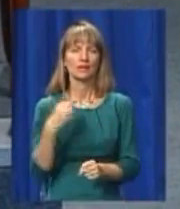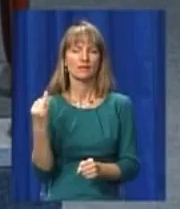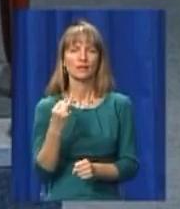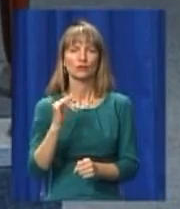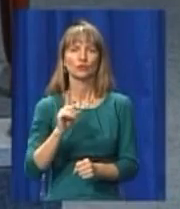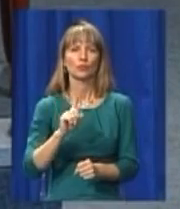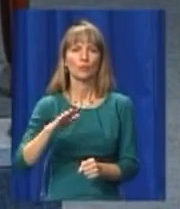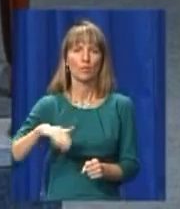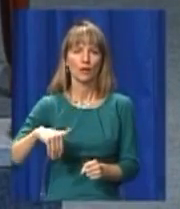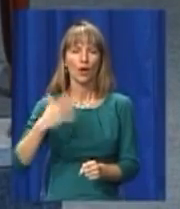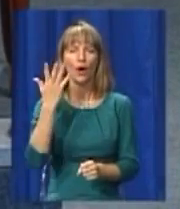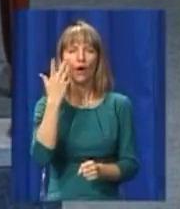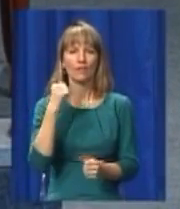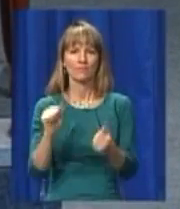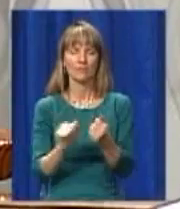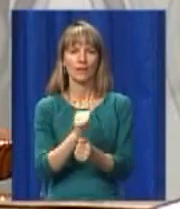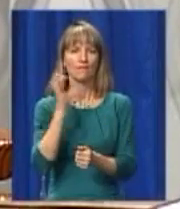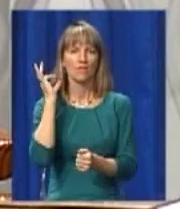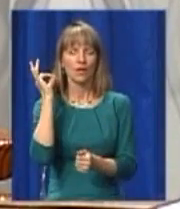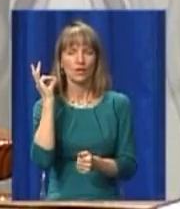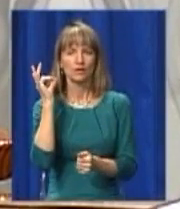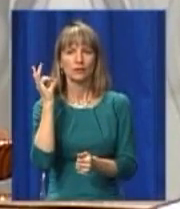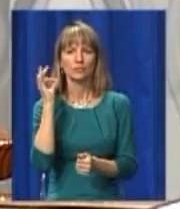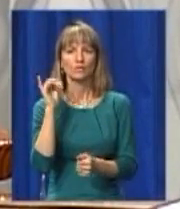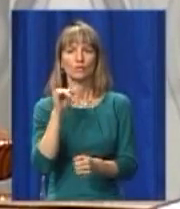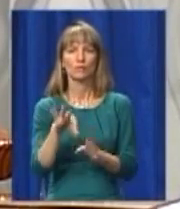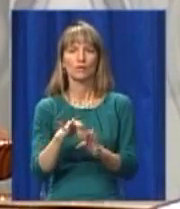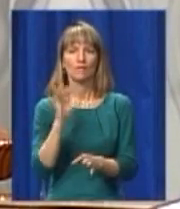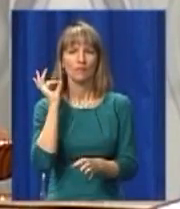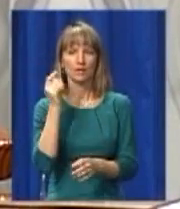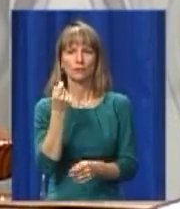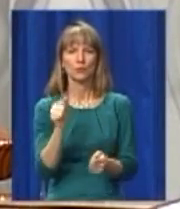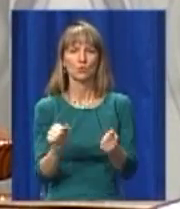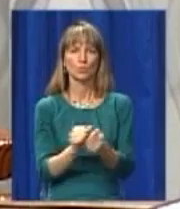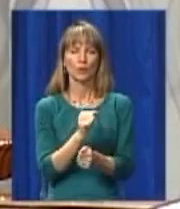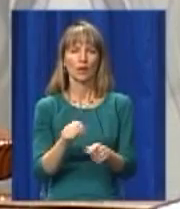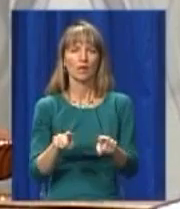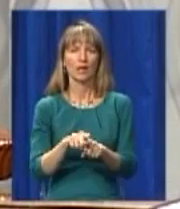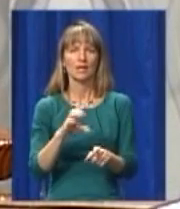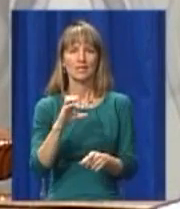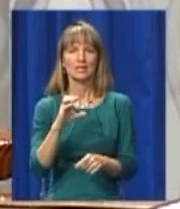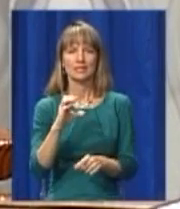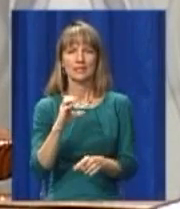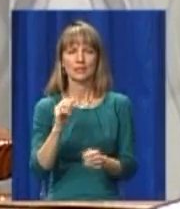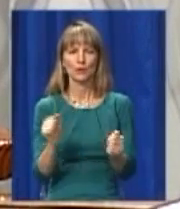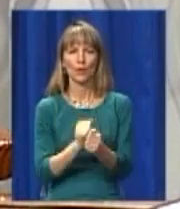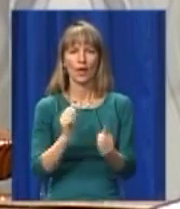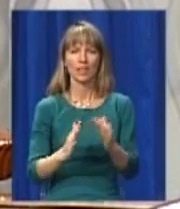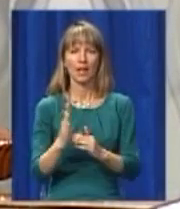коли виростуть волосся, ну, коли вони ж повзрослеють, ці дівчатки, у них, виходить, волосся будуть такі сухі, як сено. И,